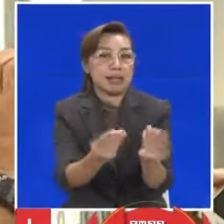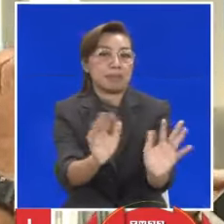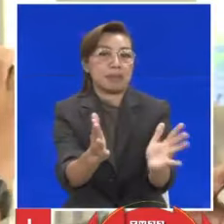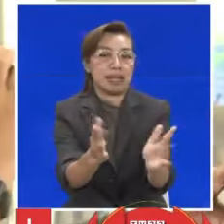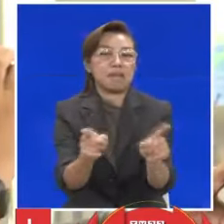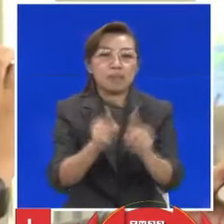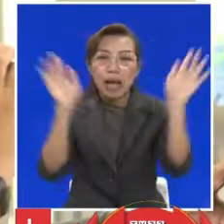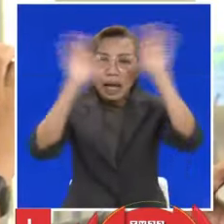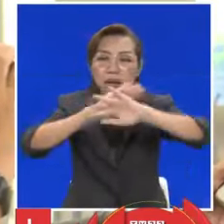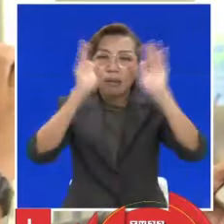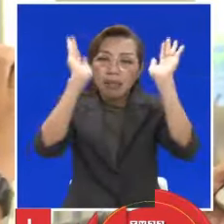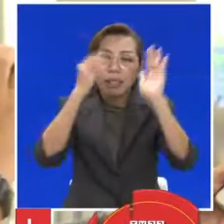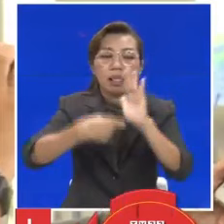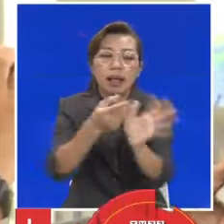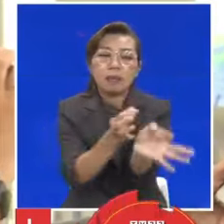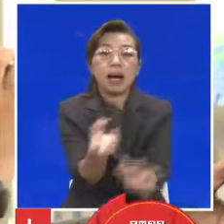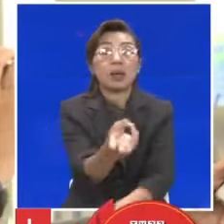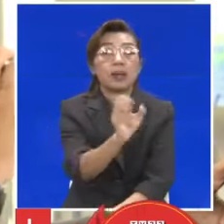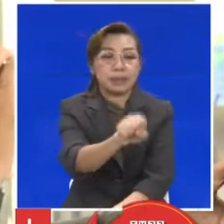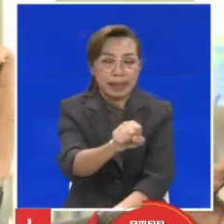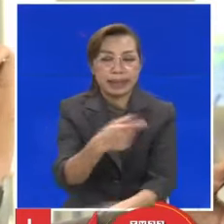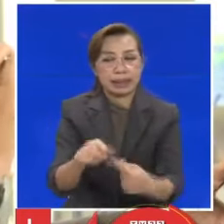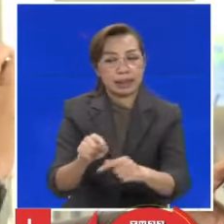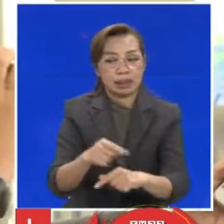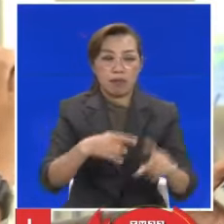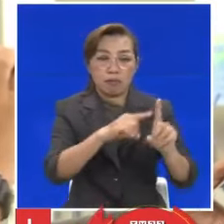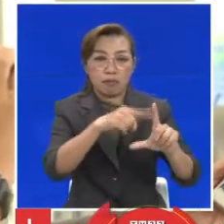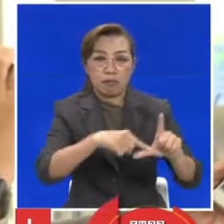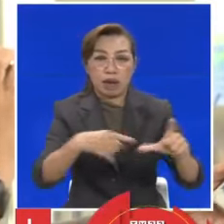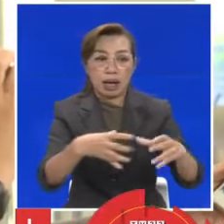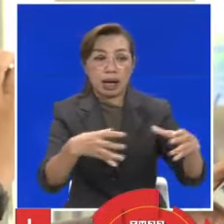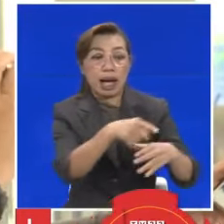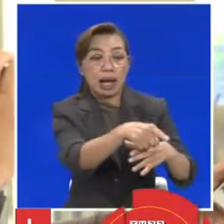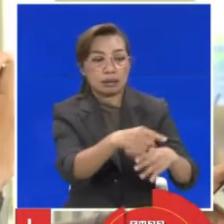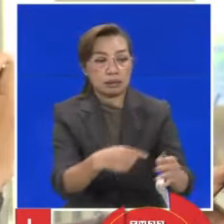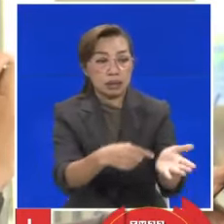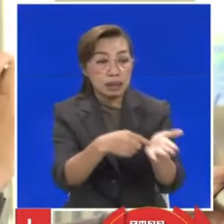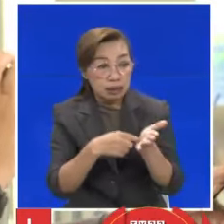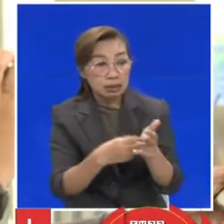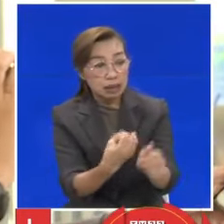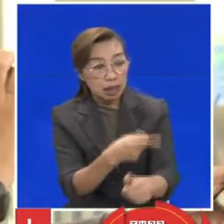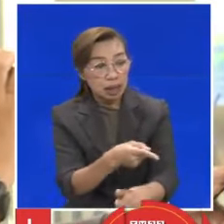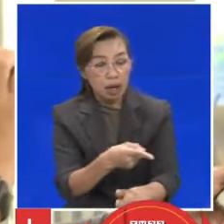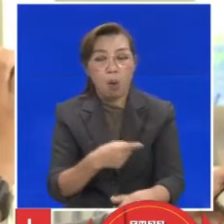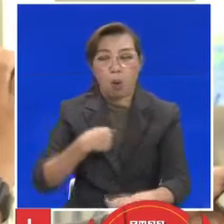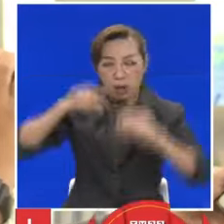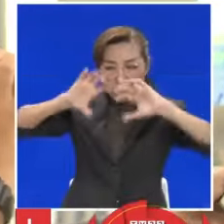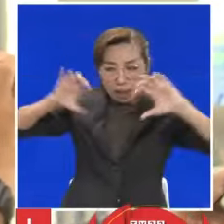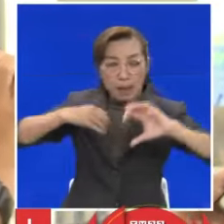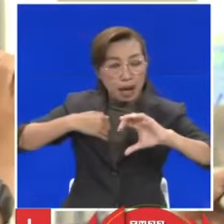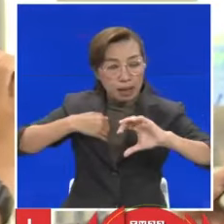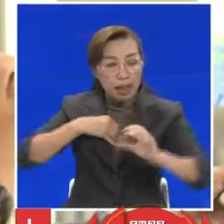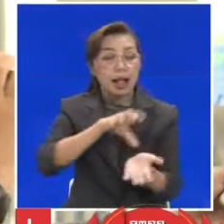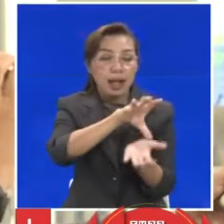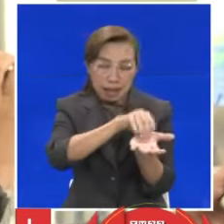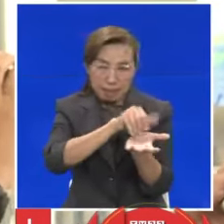ต่อาจจะน้อยไปดังนั้นเนี่ยจึงถือเป็นหน้าที่ของฝ่ายค้านที่เสนอแนะมาและรัฐบาลเองมุมของรัฐบาลเองก็พร้อมจะ